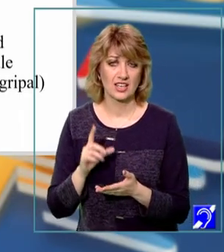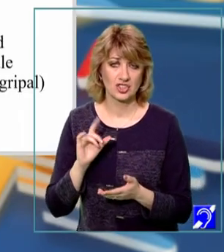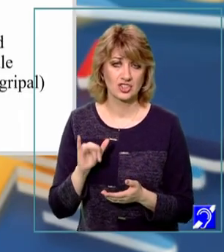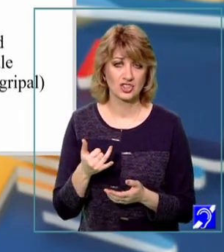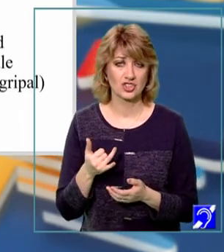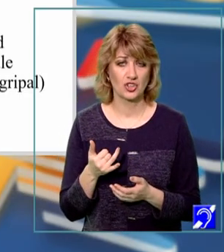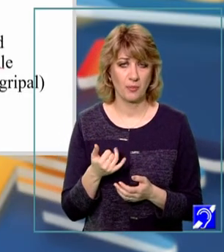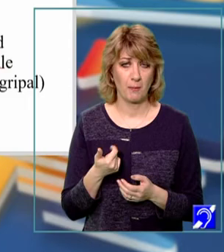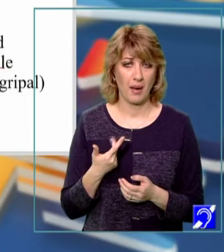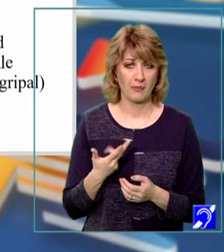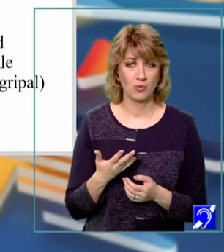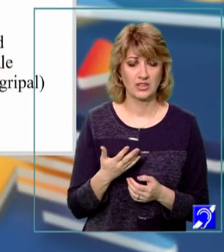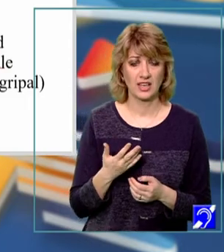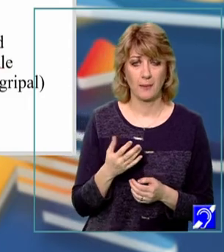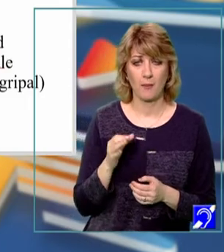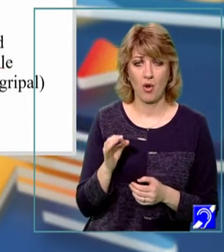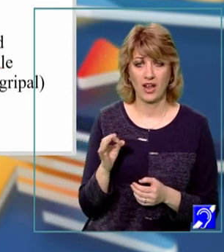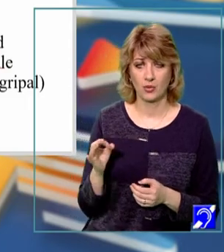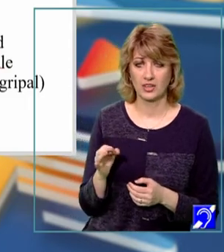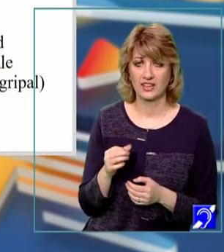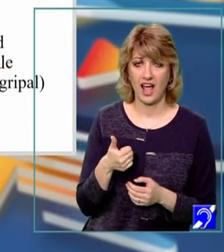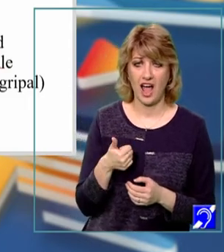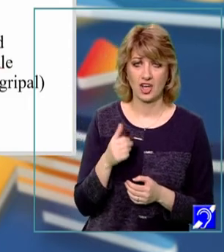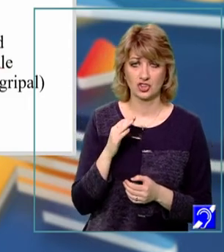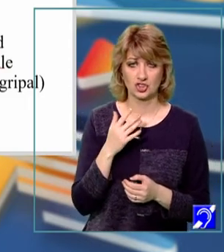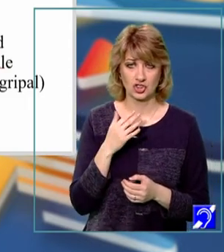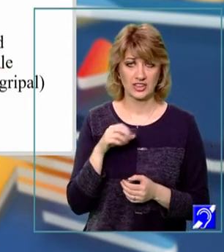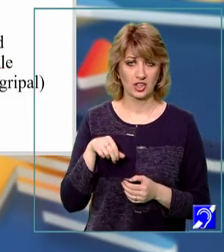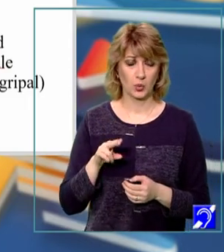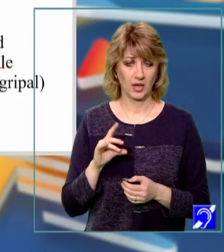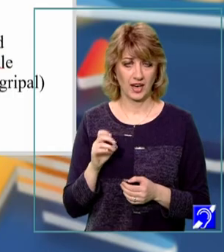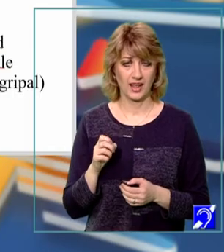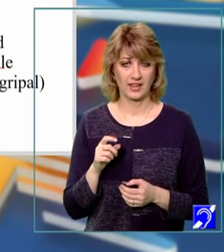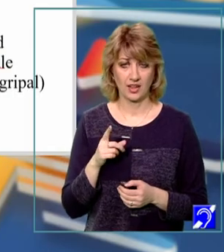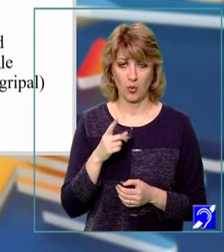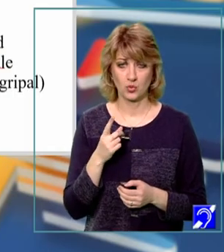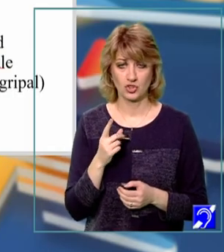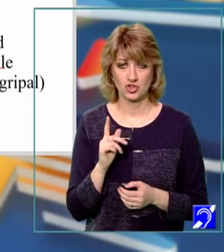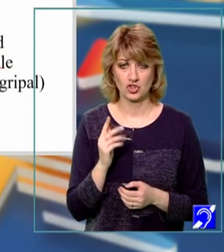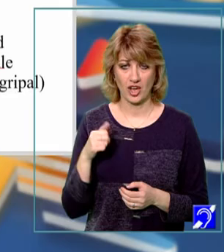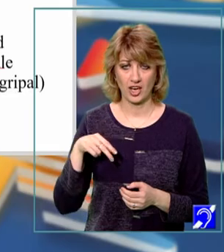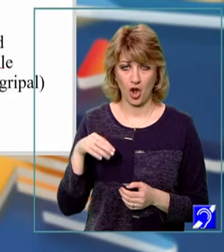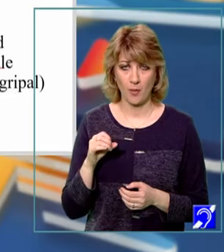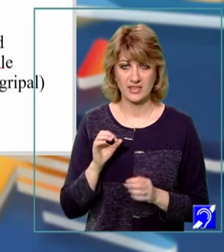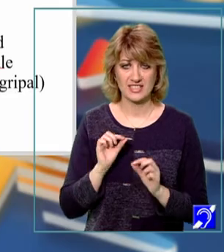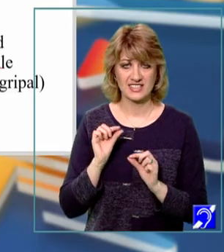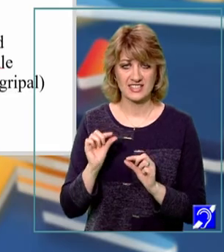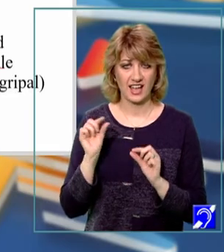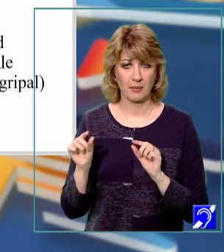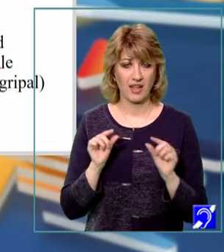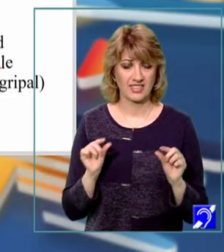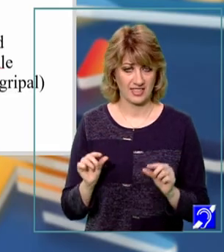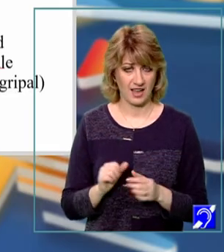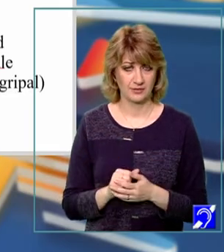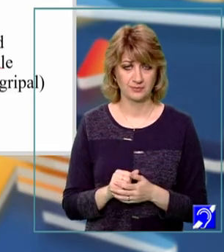mai multe molecule de acid nucleic. În această situație vorbim de un genom segmentar. Așa este